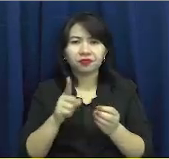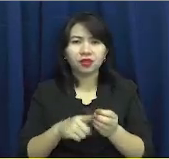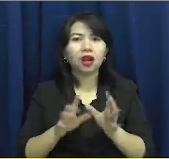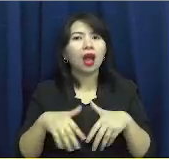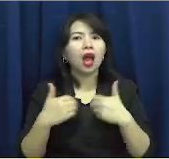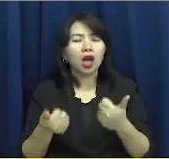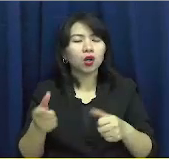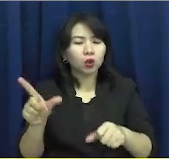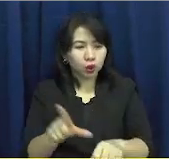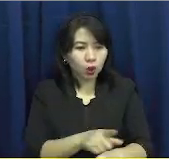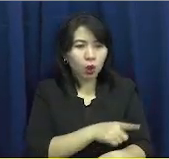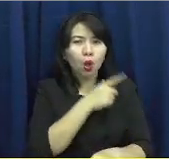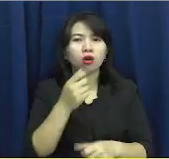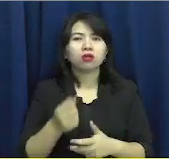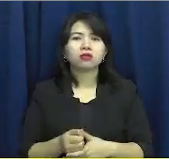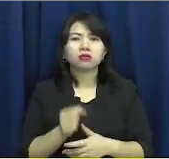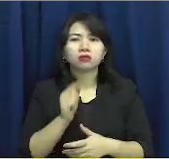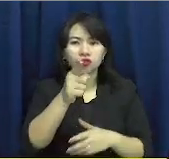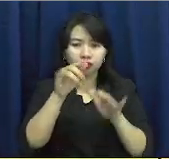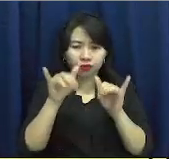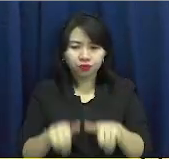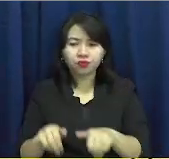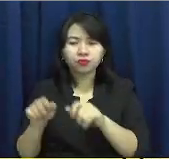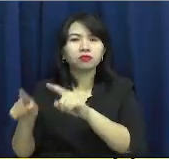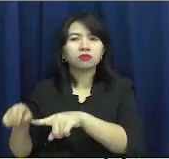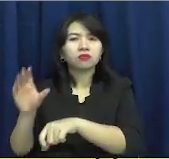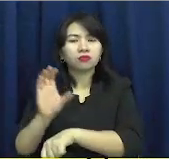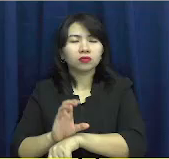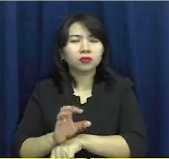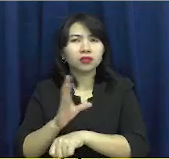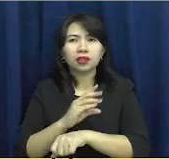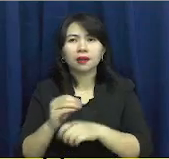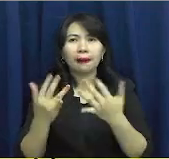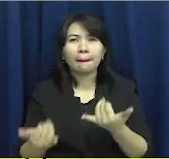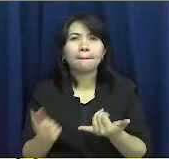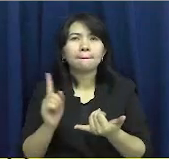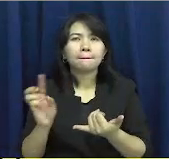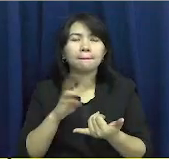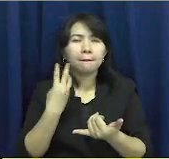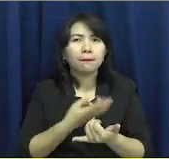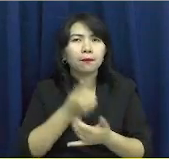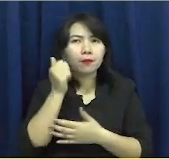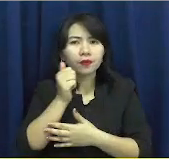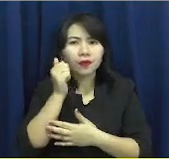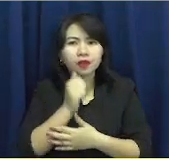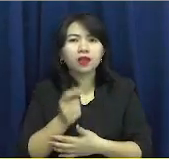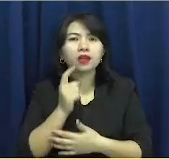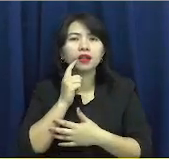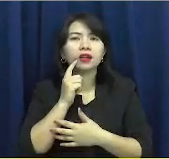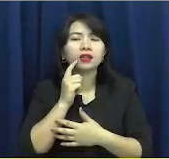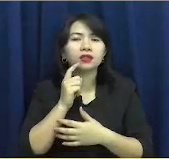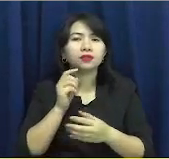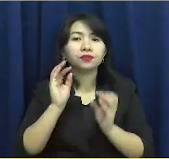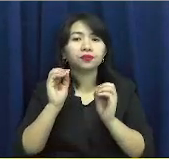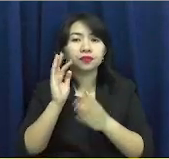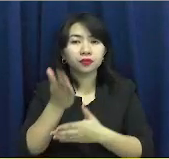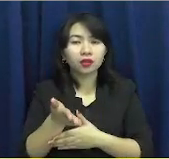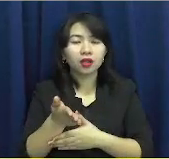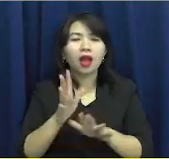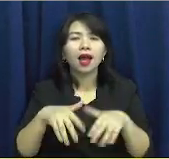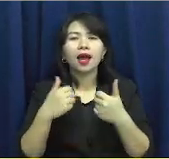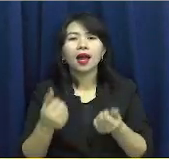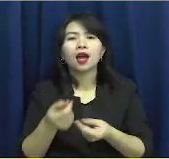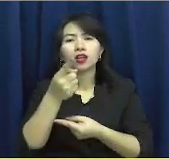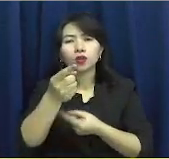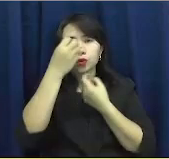dito kung sino ka sa simbahan. Hindi yan ang pinag-uusapan dito. Ang pinag-uusapan dito ay yung pagsunod mo sa salita ng Diyos, pagpapasakop mo sa